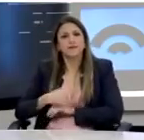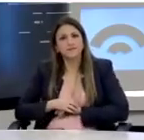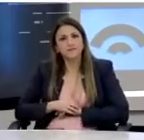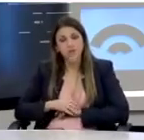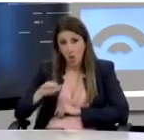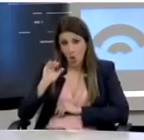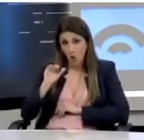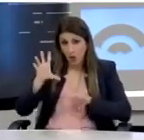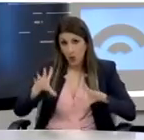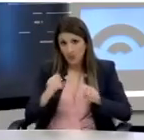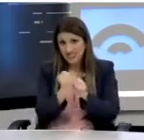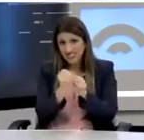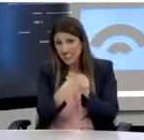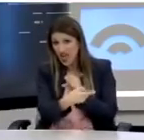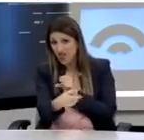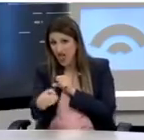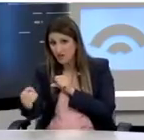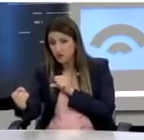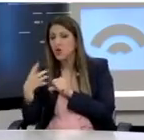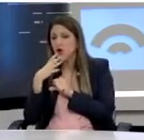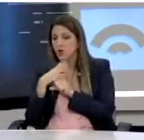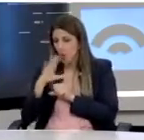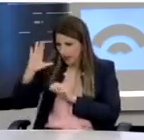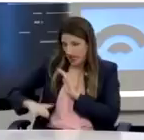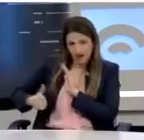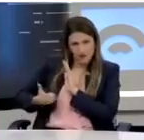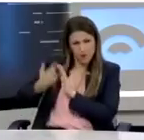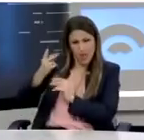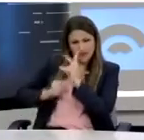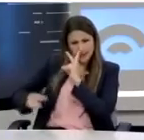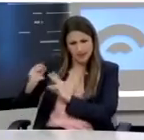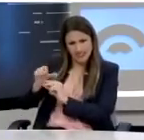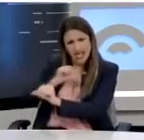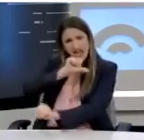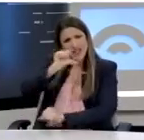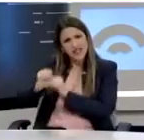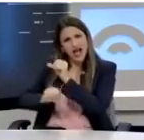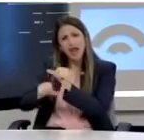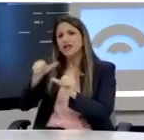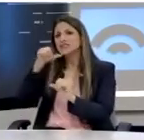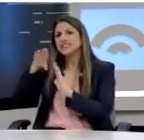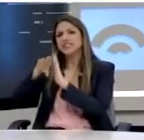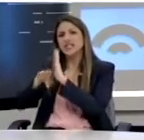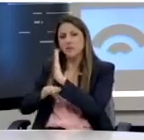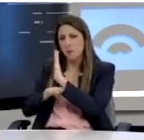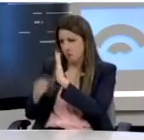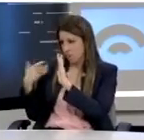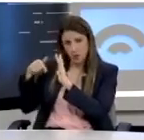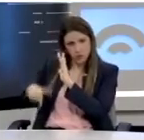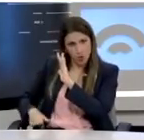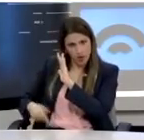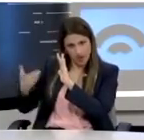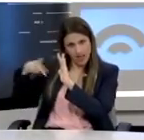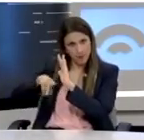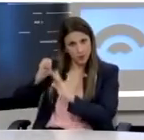Ρωτάω τους συναδέλφους, και ότι την τελευταία φορά που έγινε συζήτηση για αλλαγή του Συντάγματος της γείτονος, δεν ήταν τώρα με τον